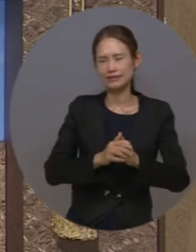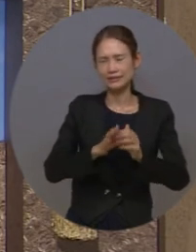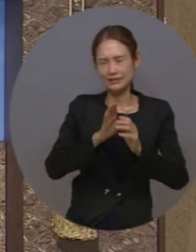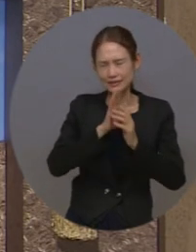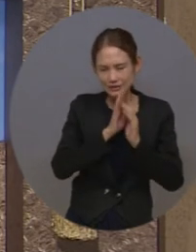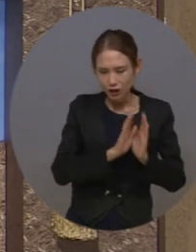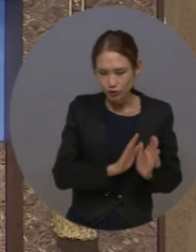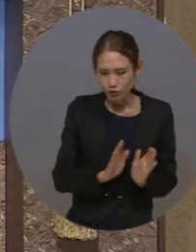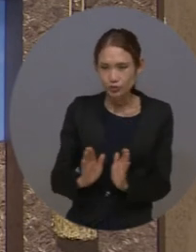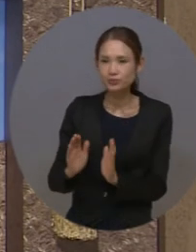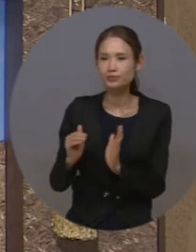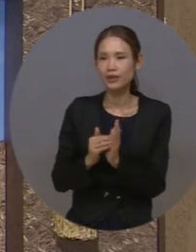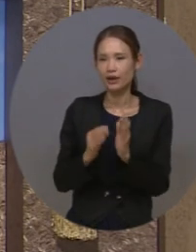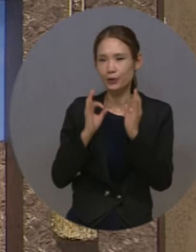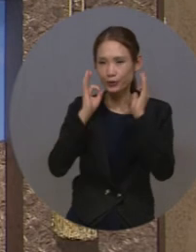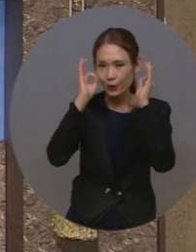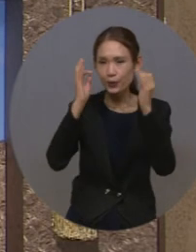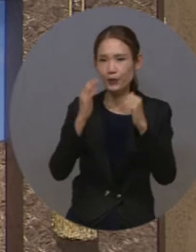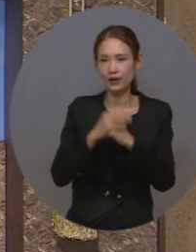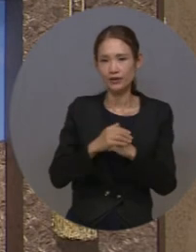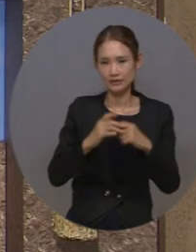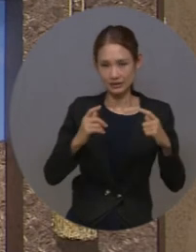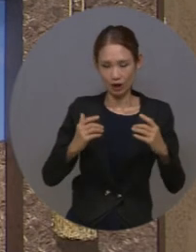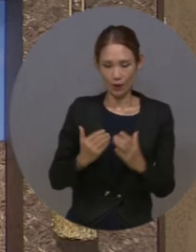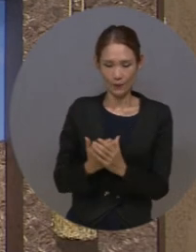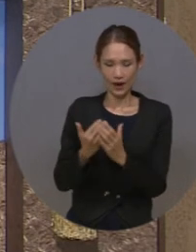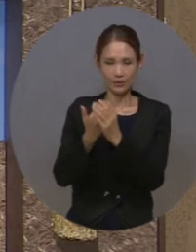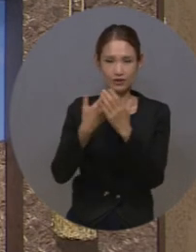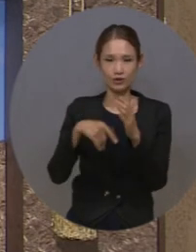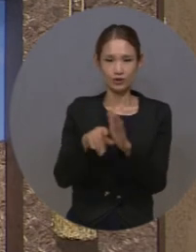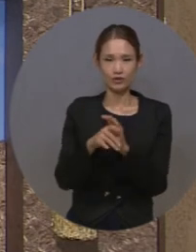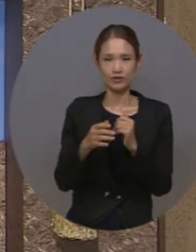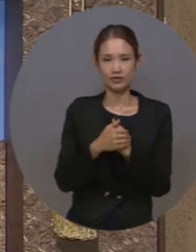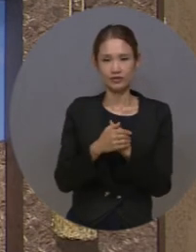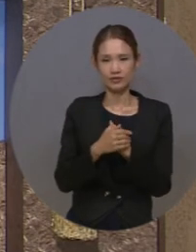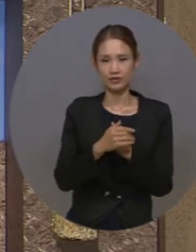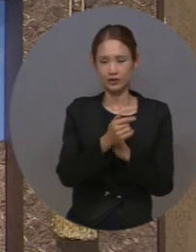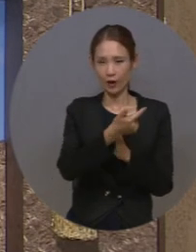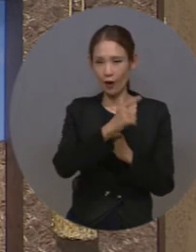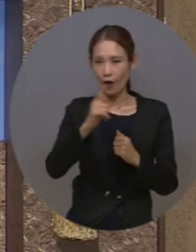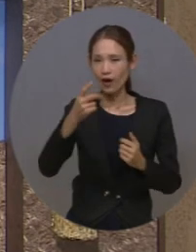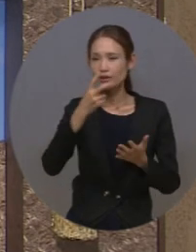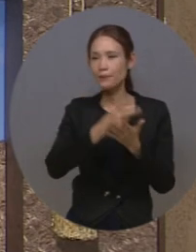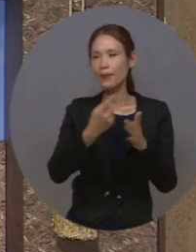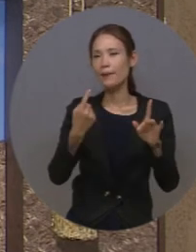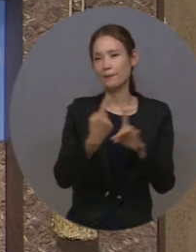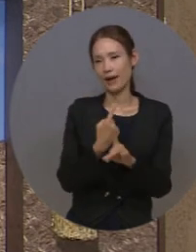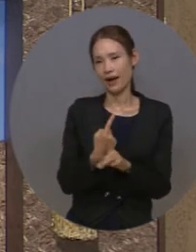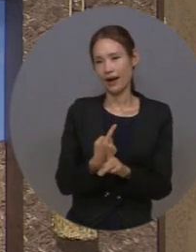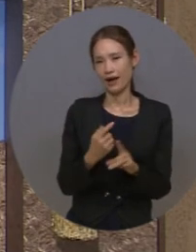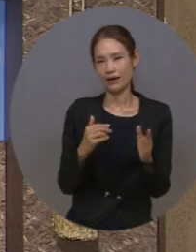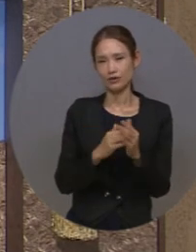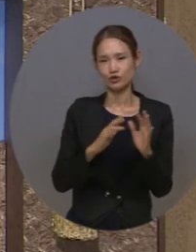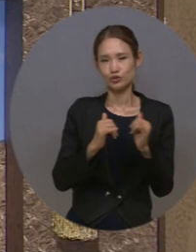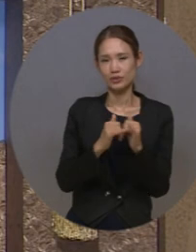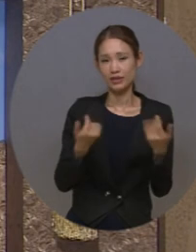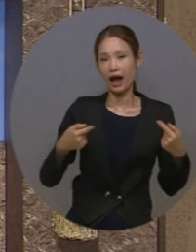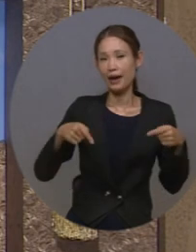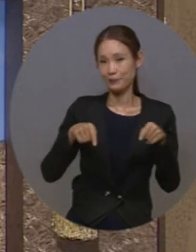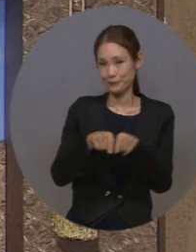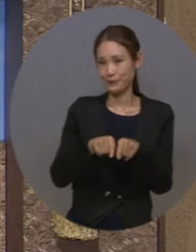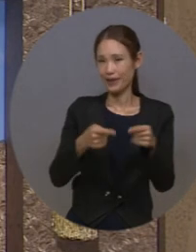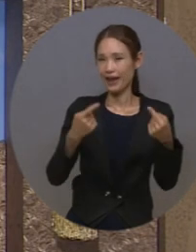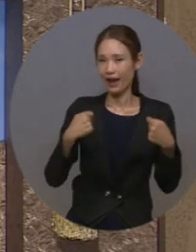또 지역 발전을 위해서 예산이나 아니면 무슨 여러 가지 제도를 바꾸고 주민들과 함께하는